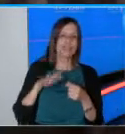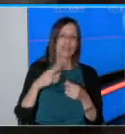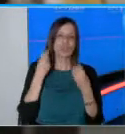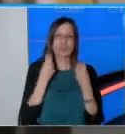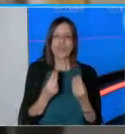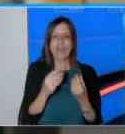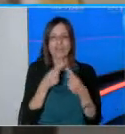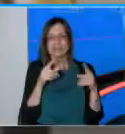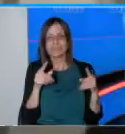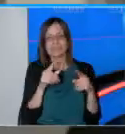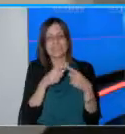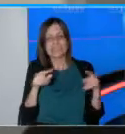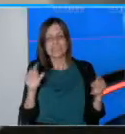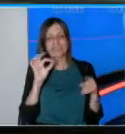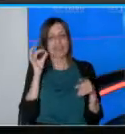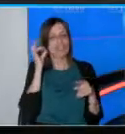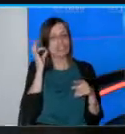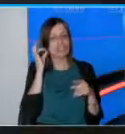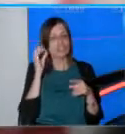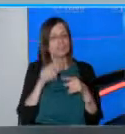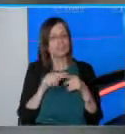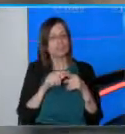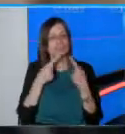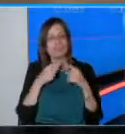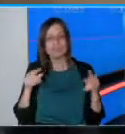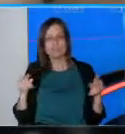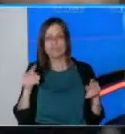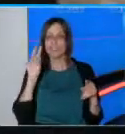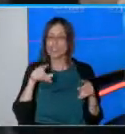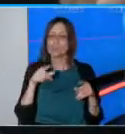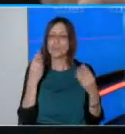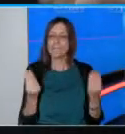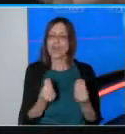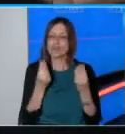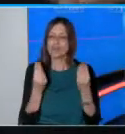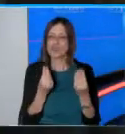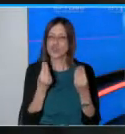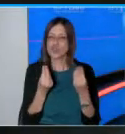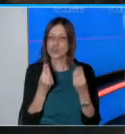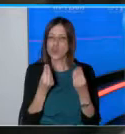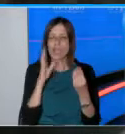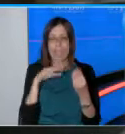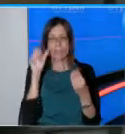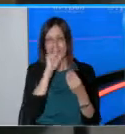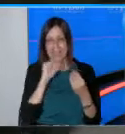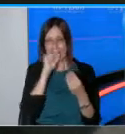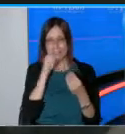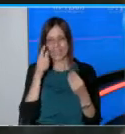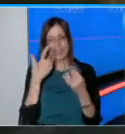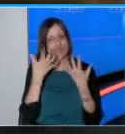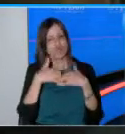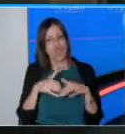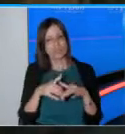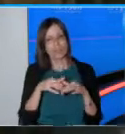כזו. כאילו מין גוונים נשים, גוונים שונים. כי את יודעת, יש בזה משהו, גם בקליפ הזה וגם בדרך שבה שילבתם גברים